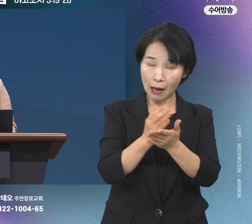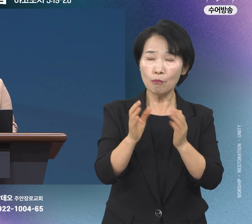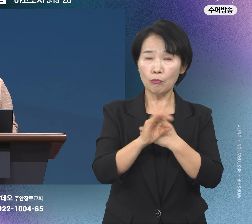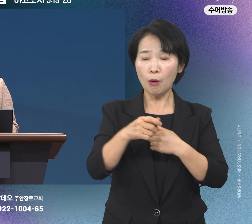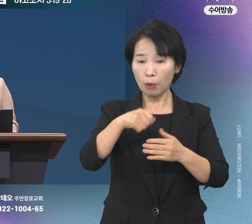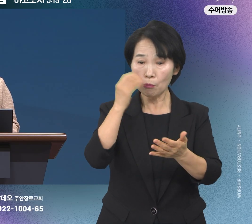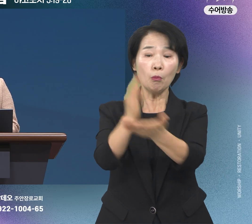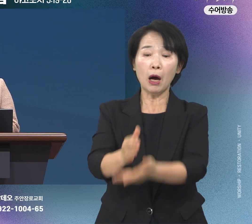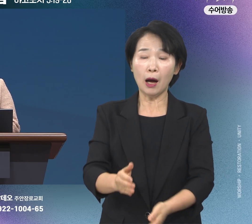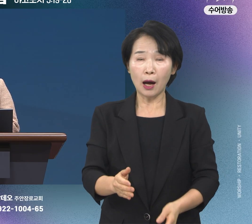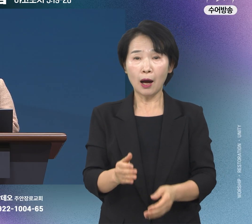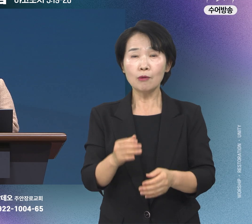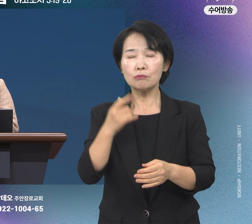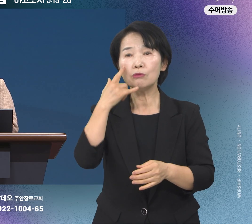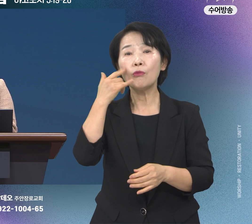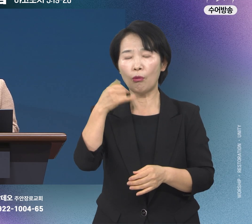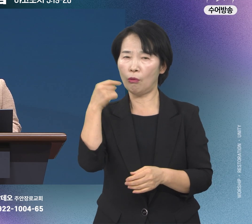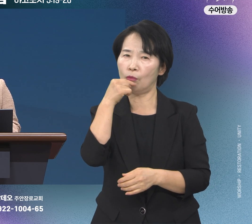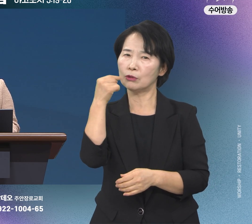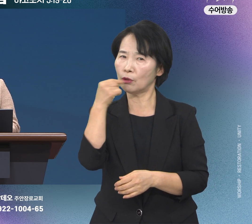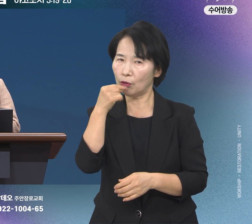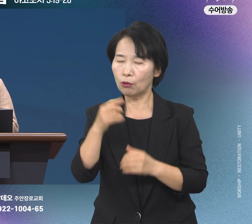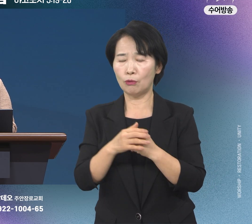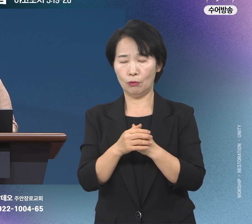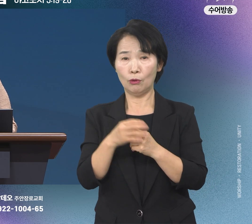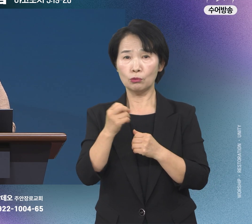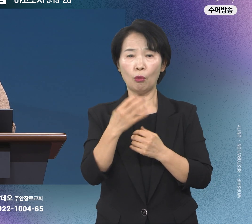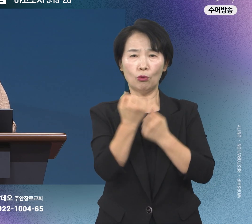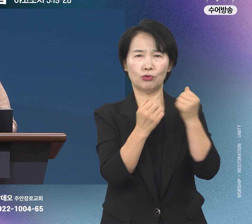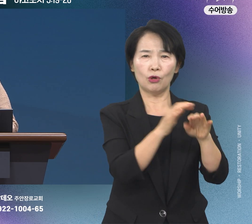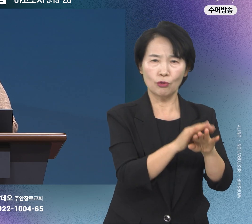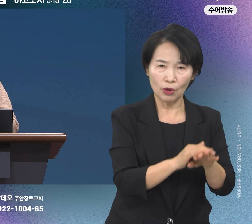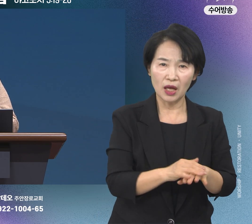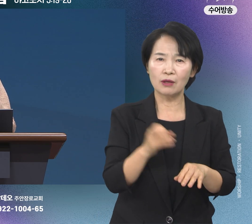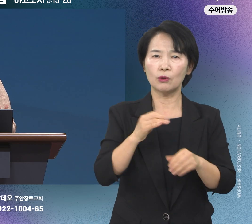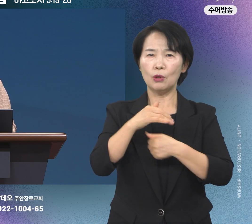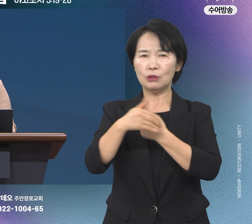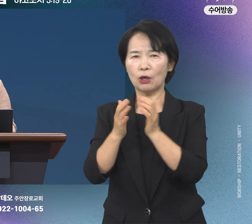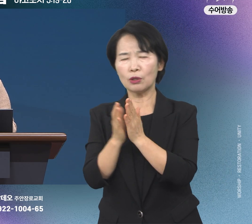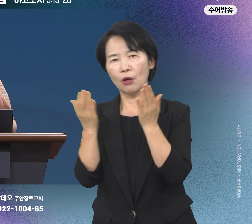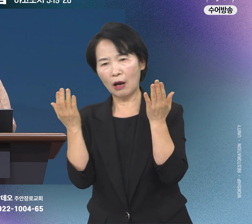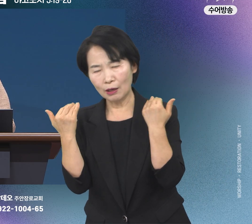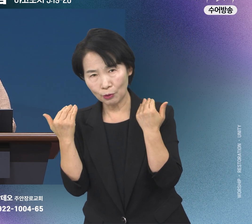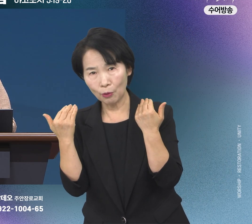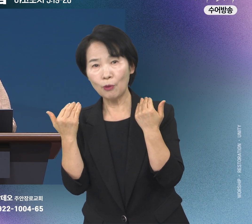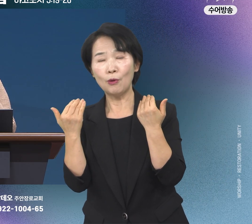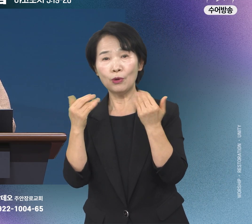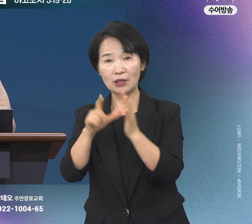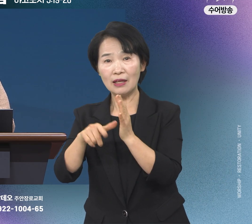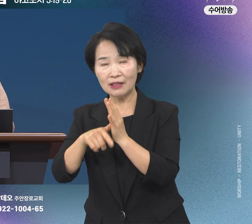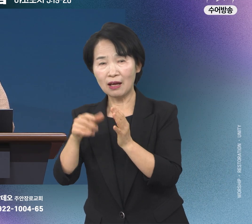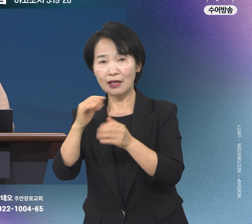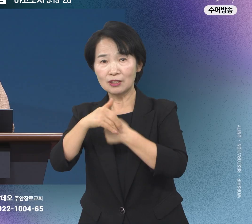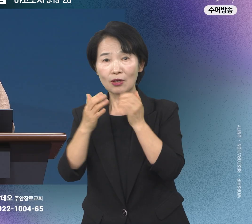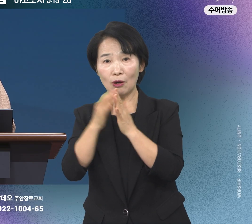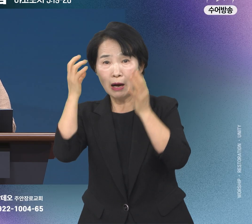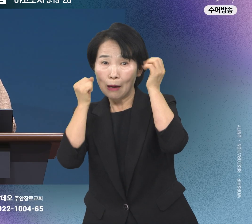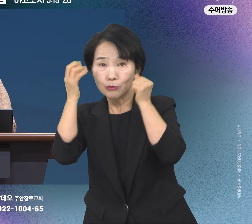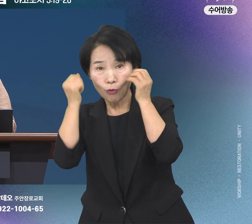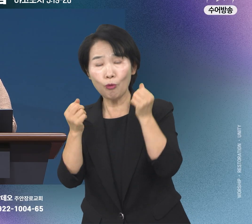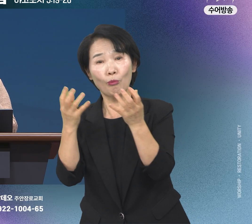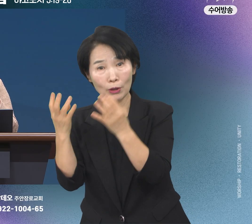받으면서 자랐습니다. 저희가 여러 가지 수련회나 성경학교 때 성경 암송을 해야 그 밥을 먹었던 그 설움이